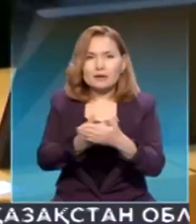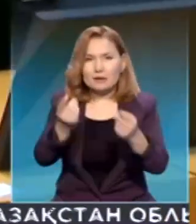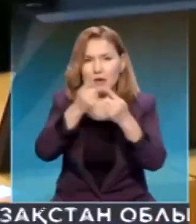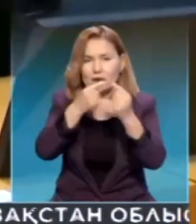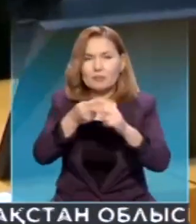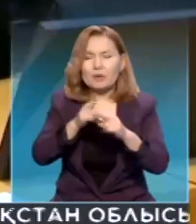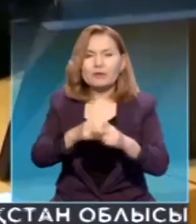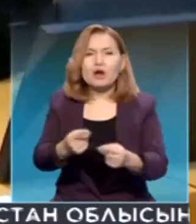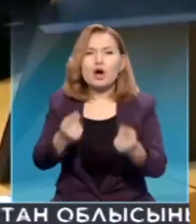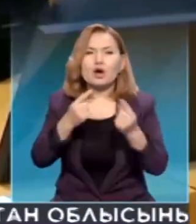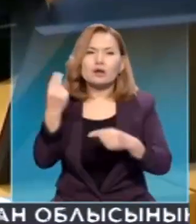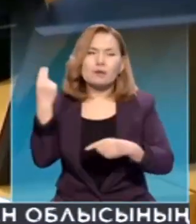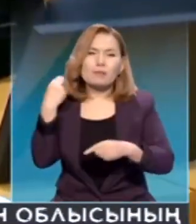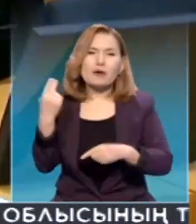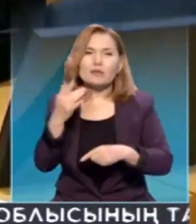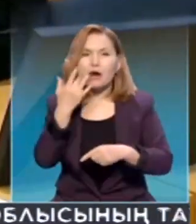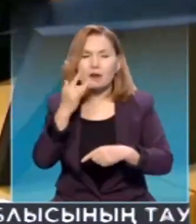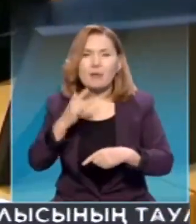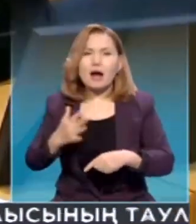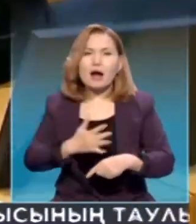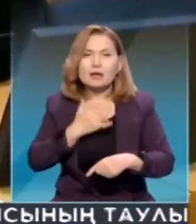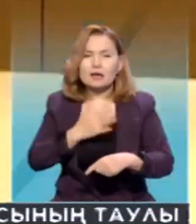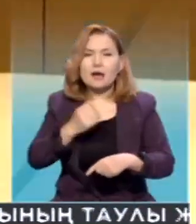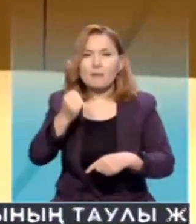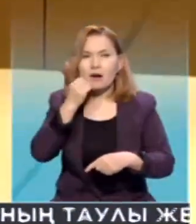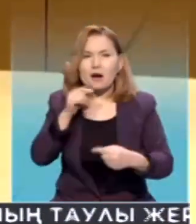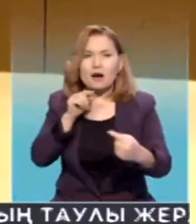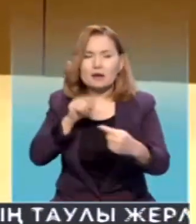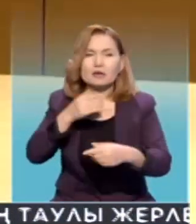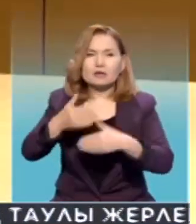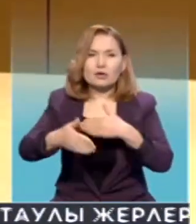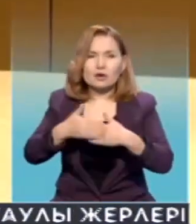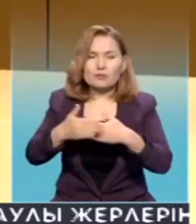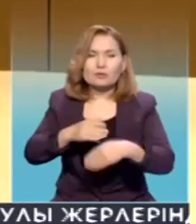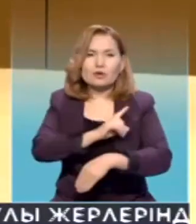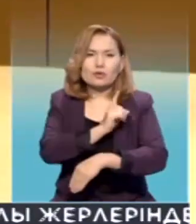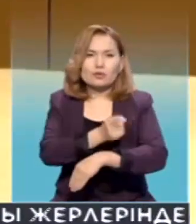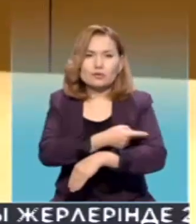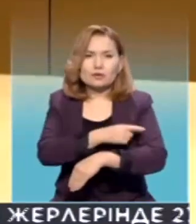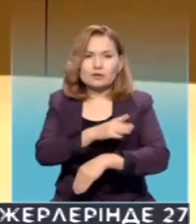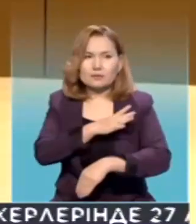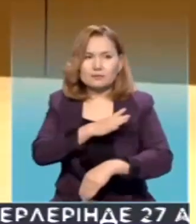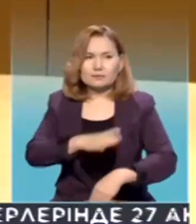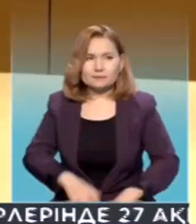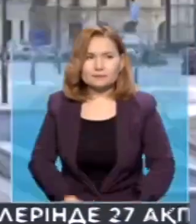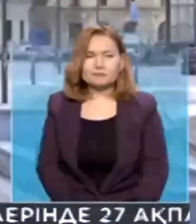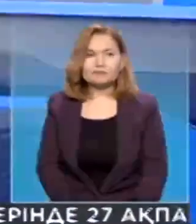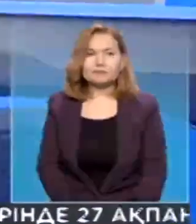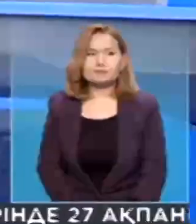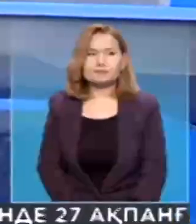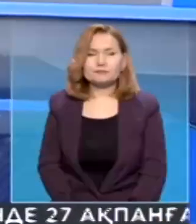мәліметтерге қарағанда Ұлыбритания, ақш пен Канадада Мәскеуге қарсы санкцияларды күшейткен.